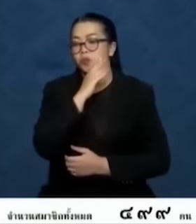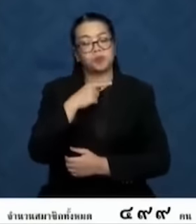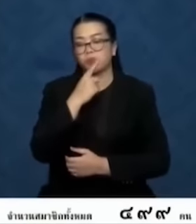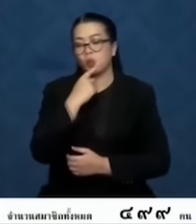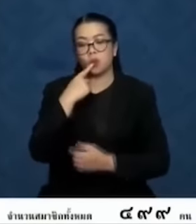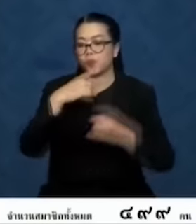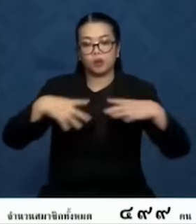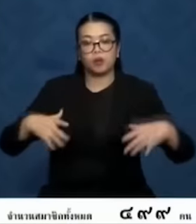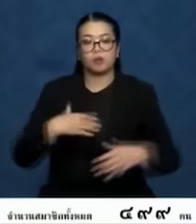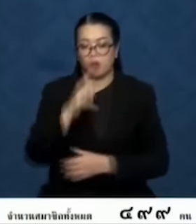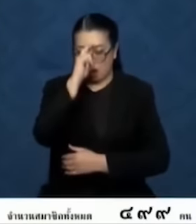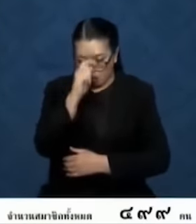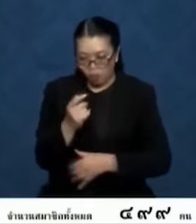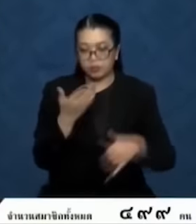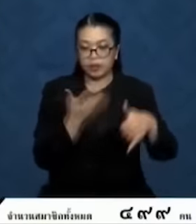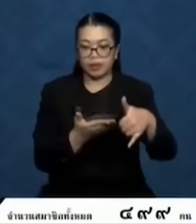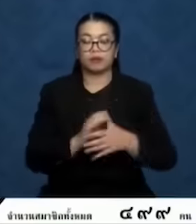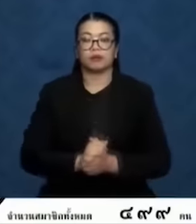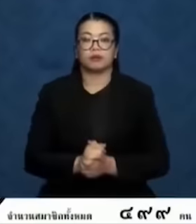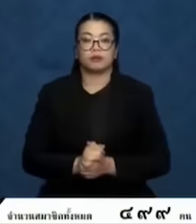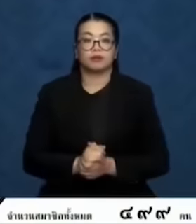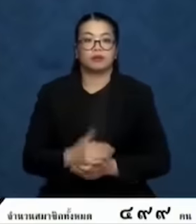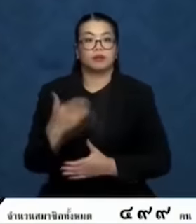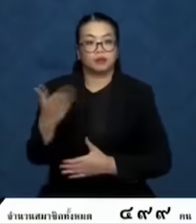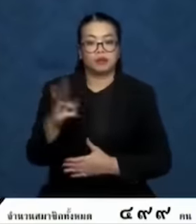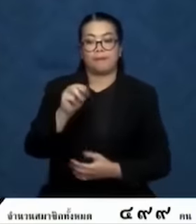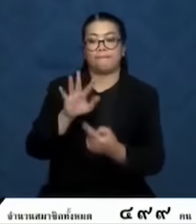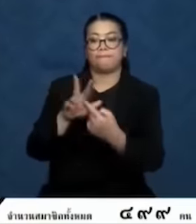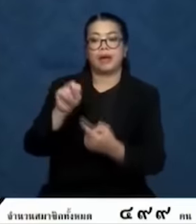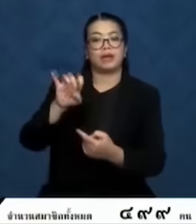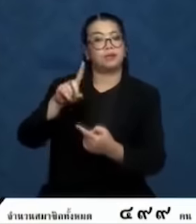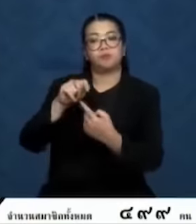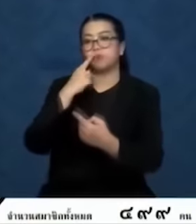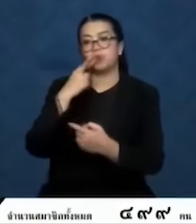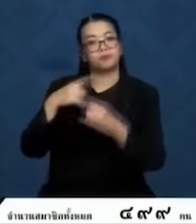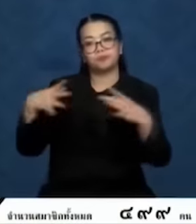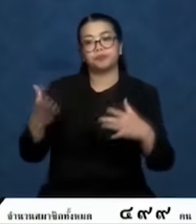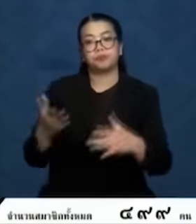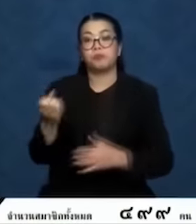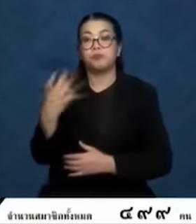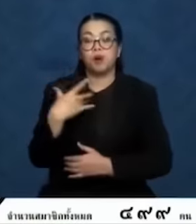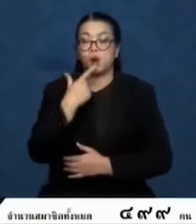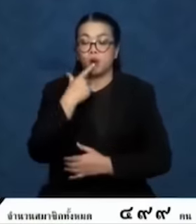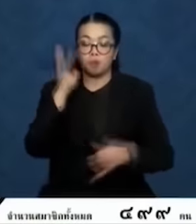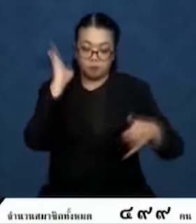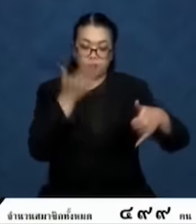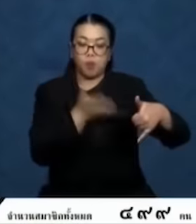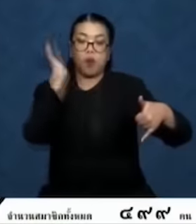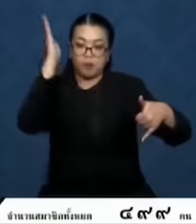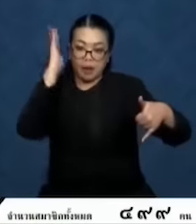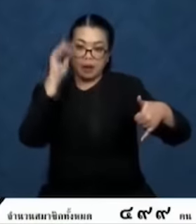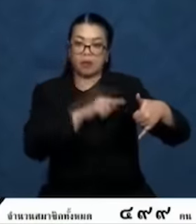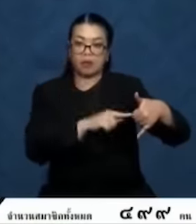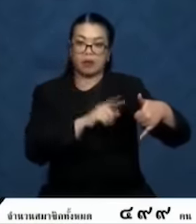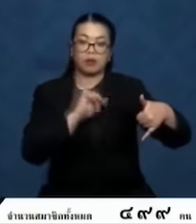จริงๆผมก็ให้ความเคารพท่านขออนุญาตเอ่ยนามคือท่านมานิษฐ์สังพุ่มท่านบอกว่าผู้อภิปรายเ